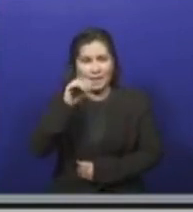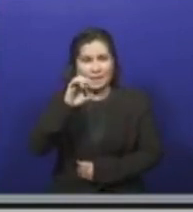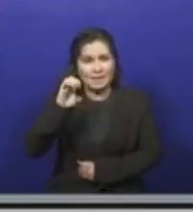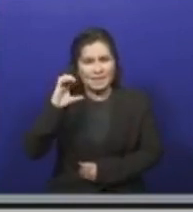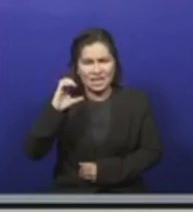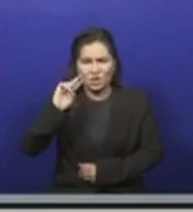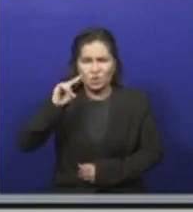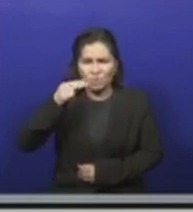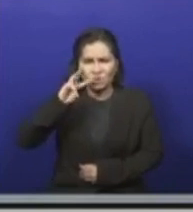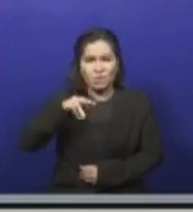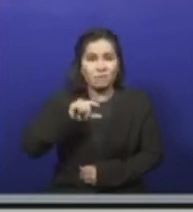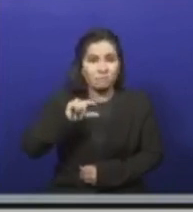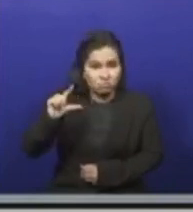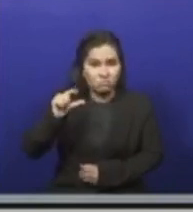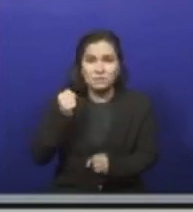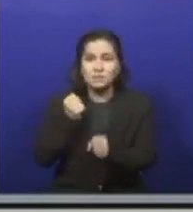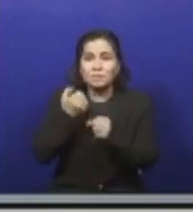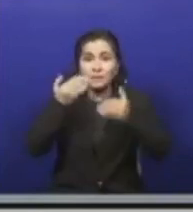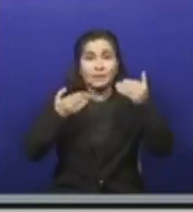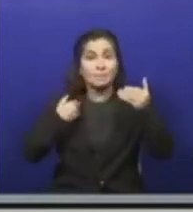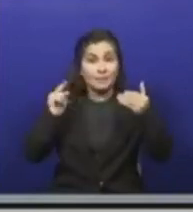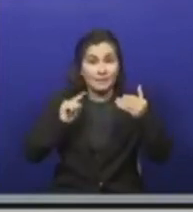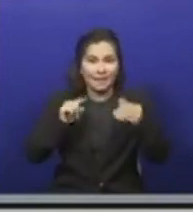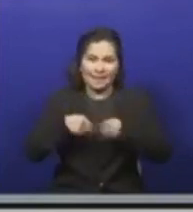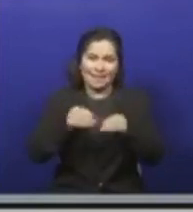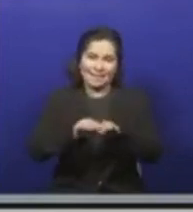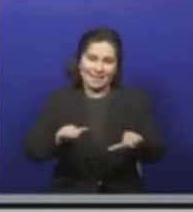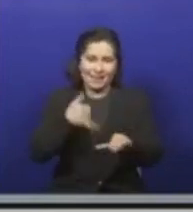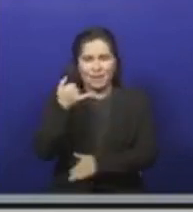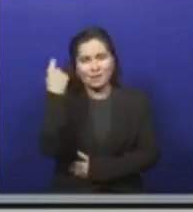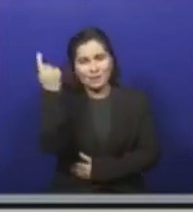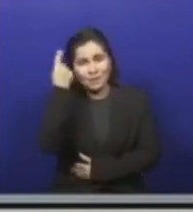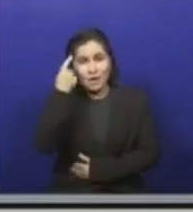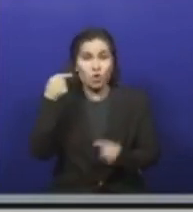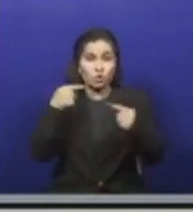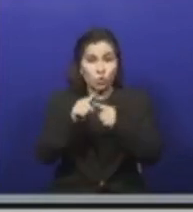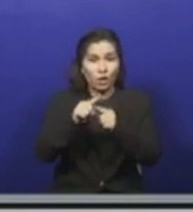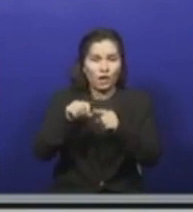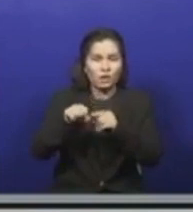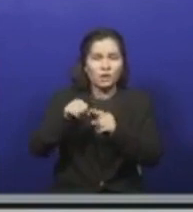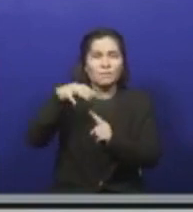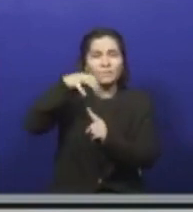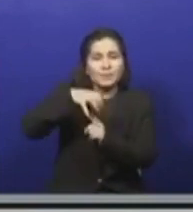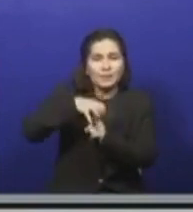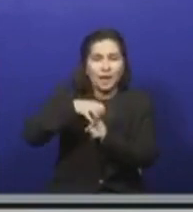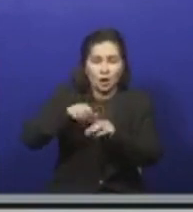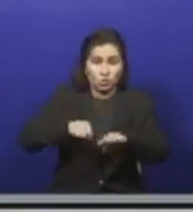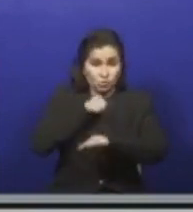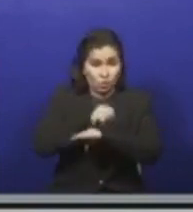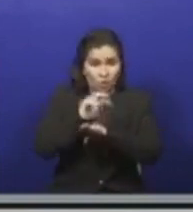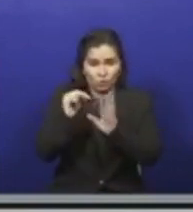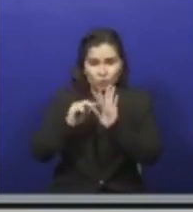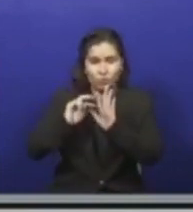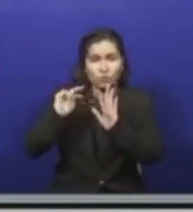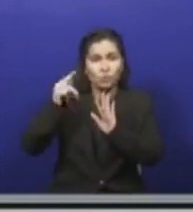บาททำอะไรบ้างครับจัดให้เด็กๆไปทัศนศึกษาที่สวนนงนุชพัทยาต่อด้วยไปเล่นน้